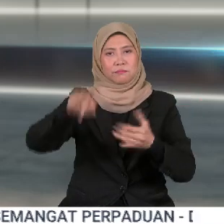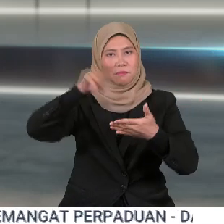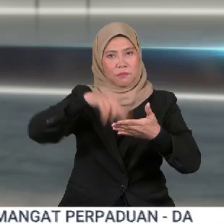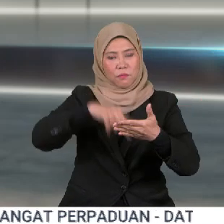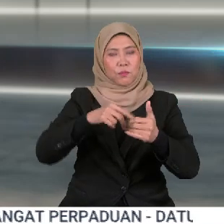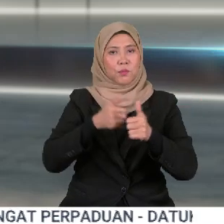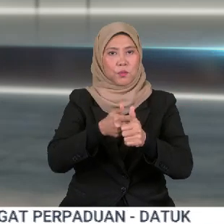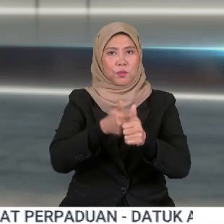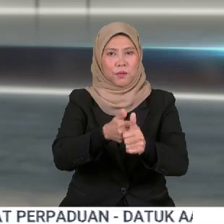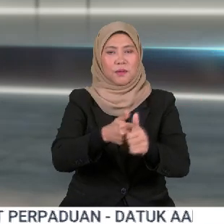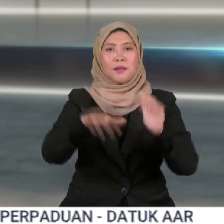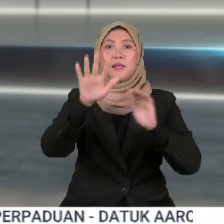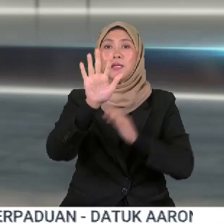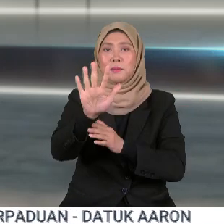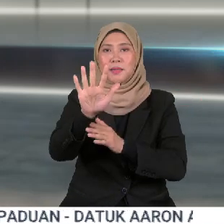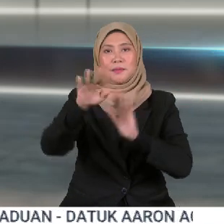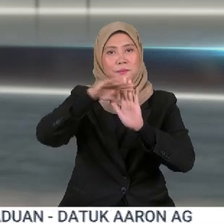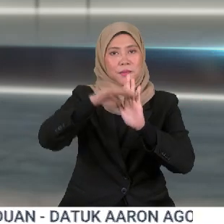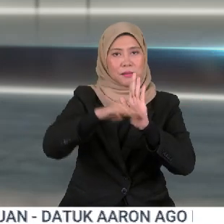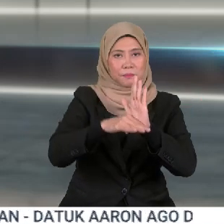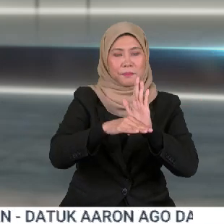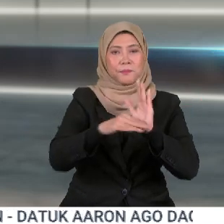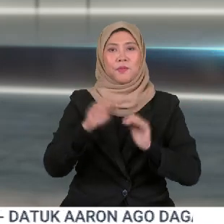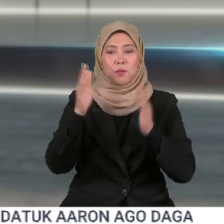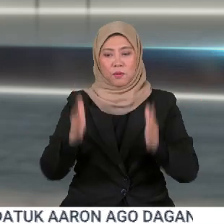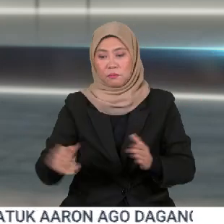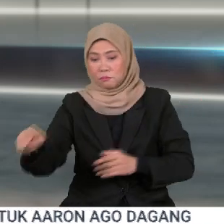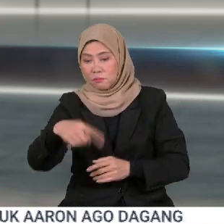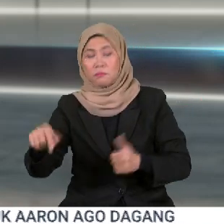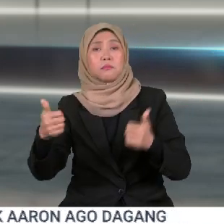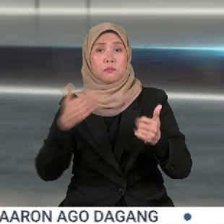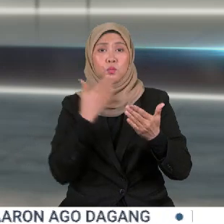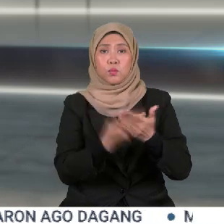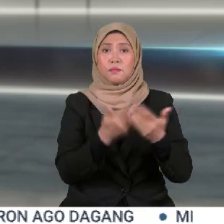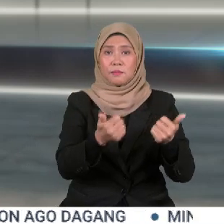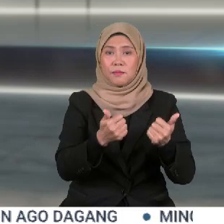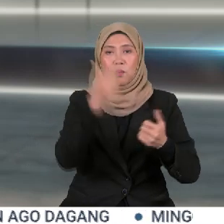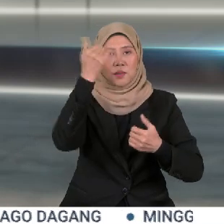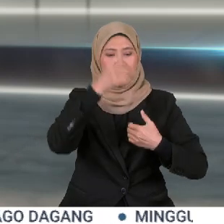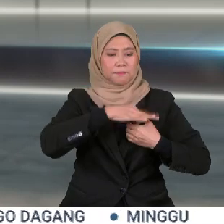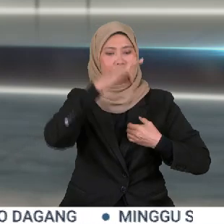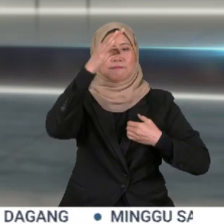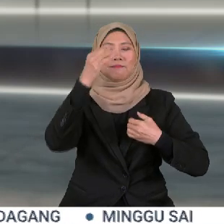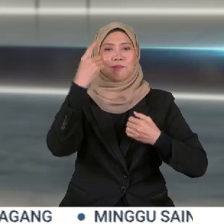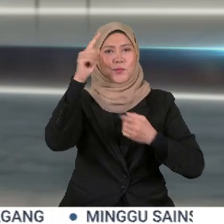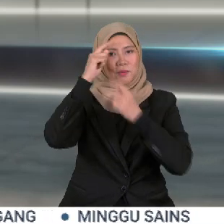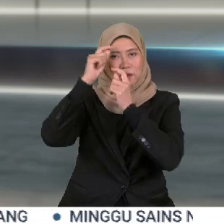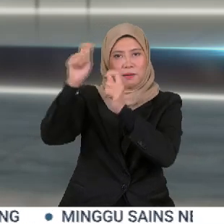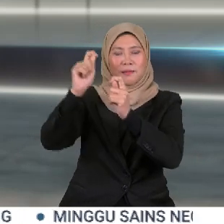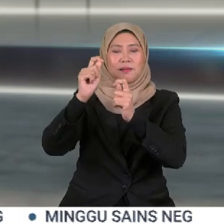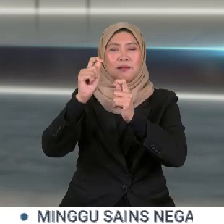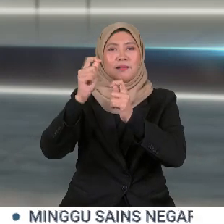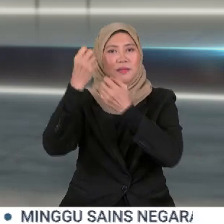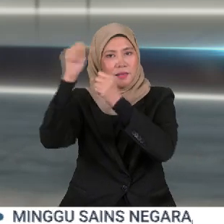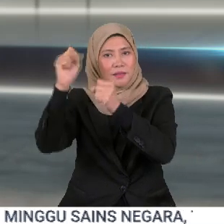mukadimah diikuti lima prinsip berkenaan. Orang ramai yang ditemui menyambut baik langkah itu bagi menyemai taat setia dan rasa